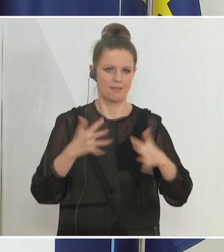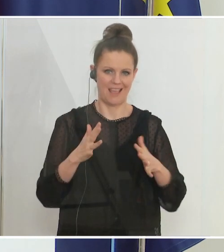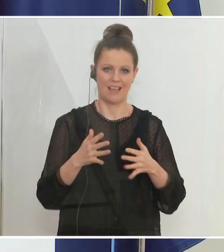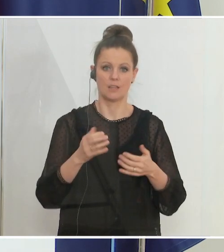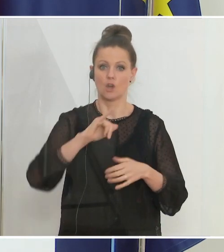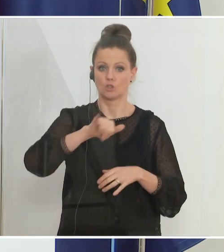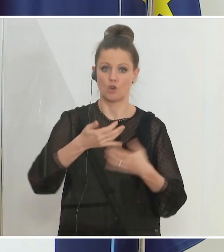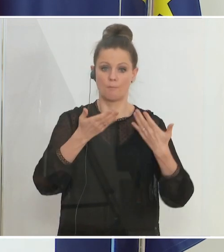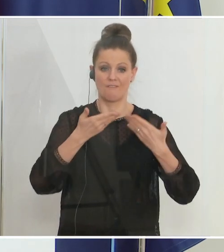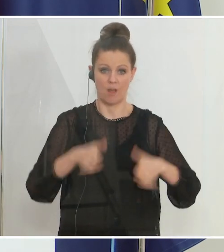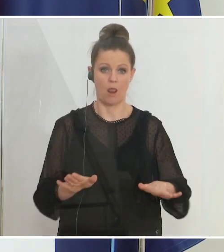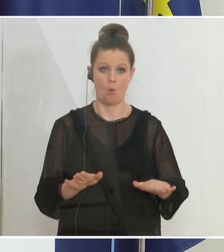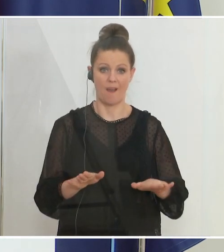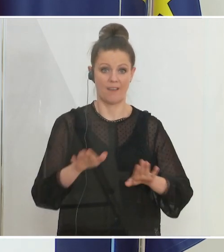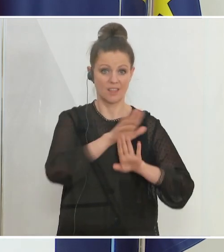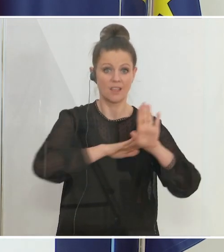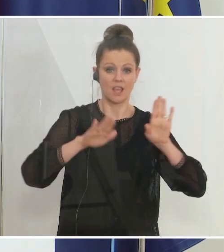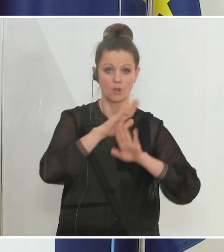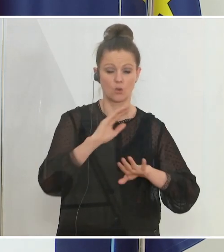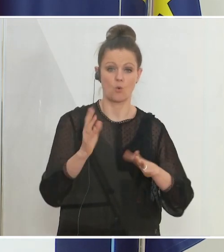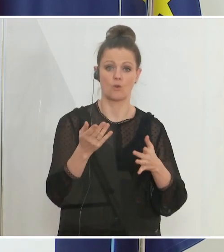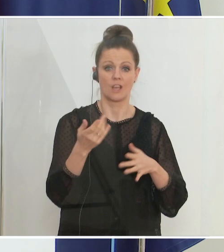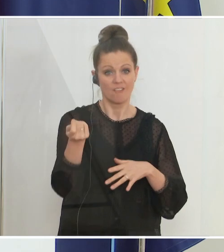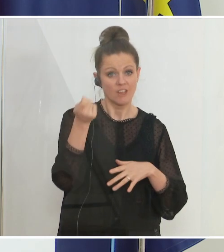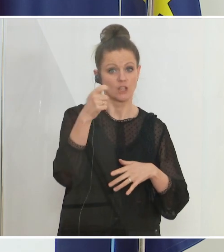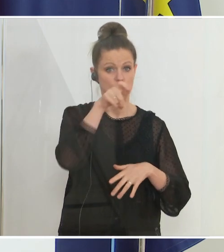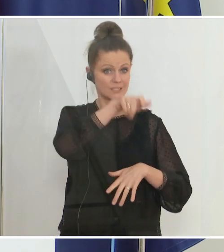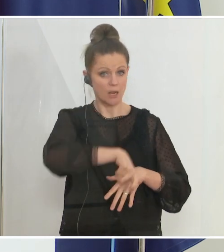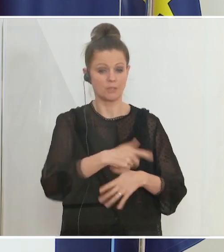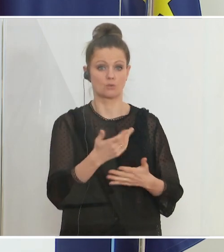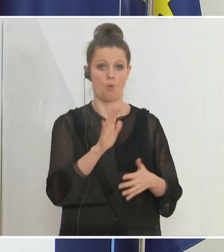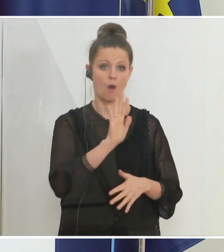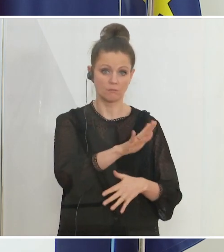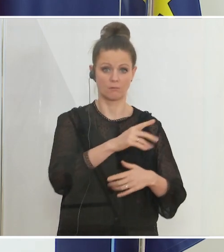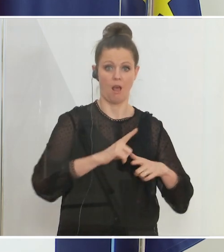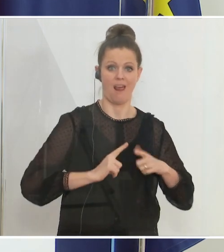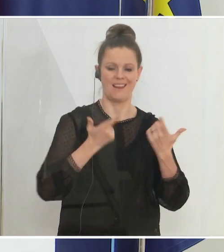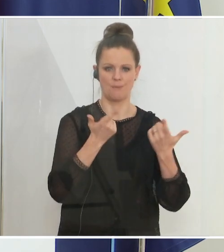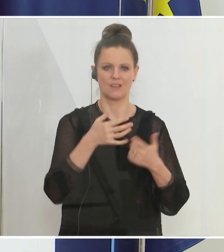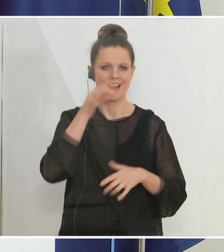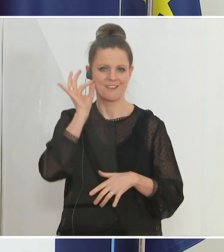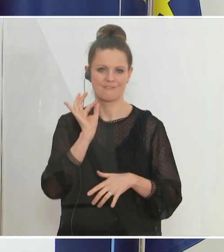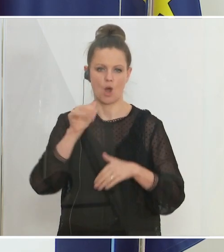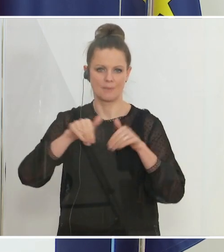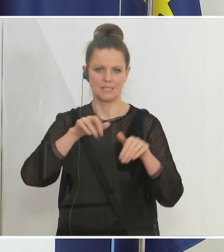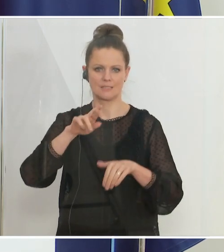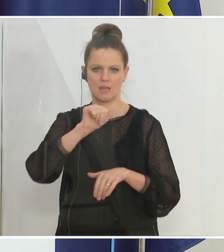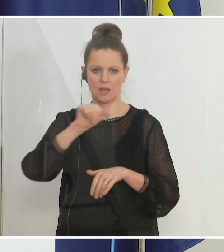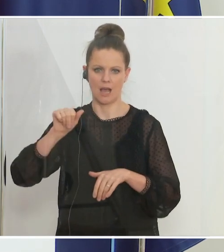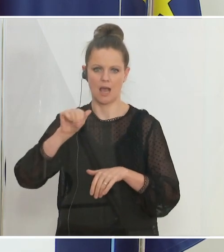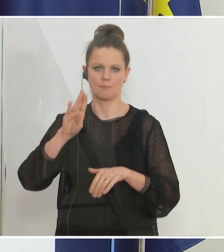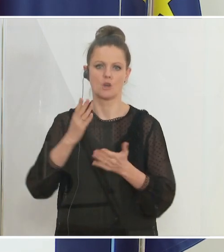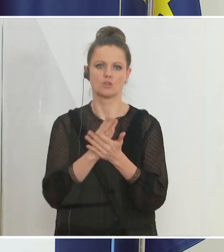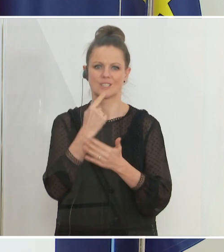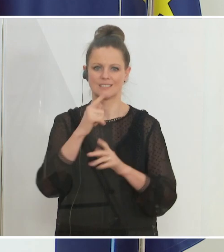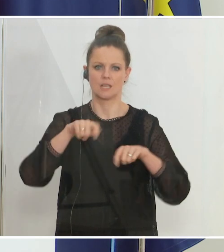eine schwierige Situation. Und daher haben wir eben, wie schon angesprochen wurde von Frau Ministerin Raab, ein Frauenförderbudget,